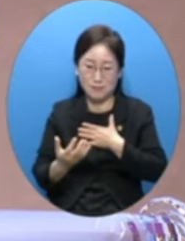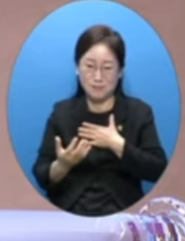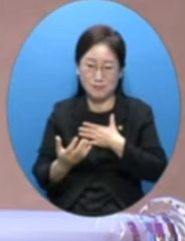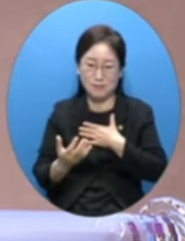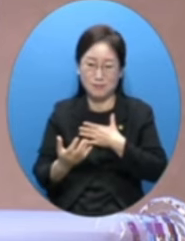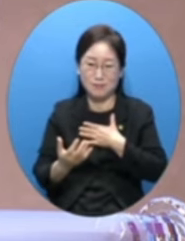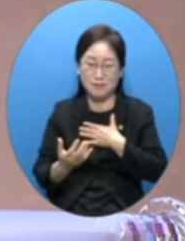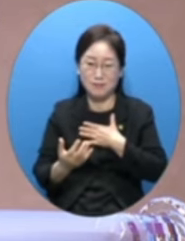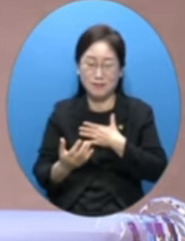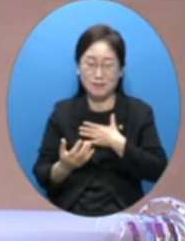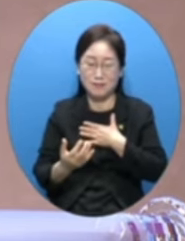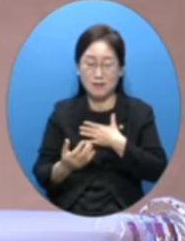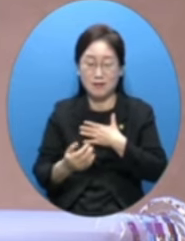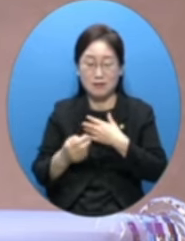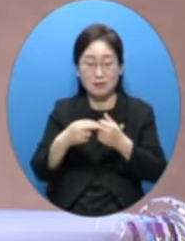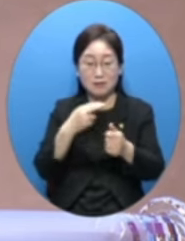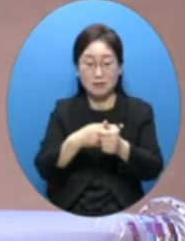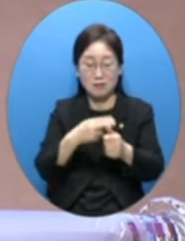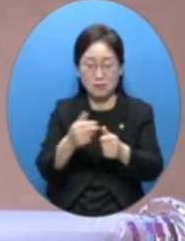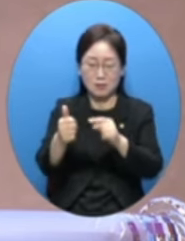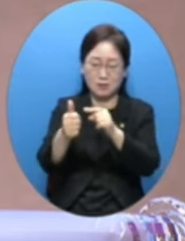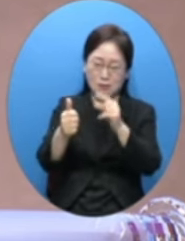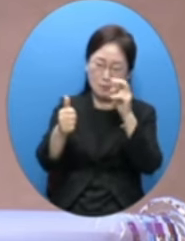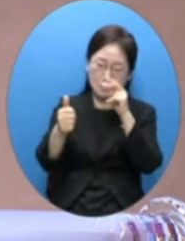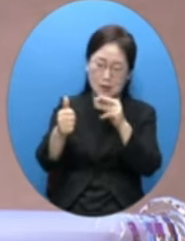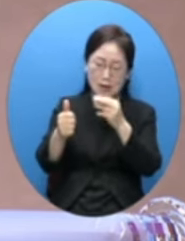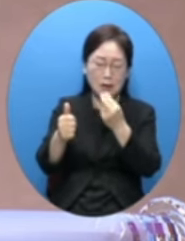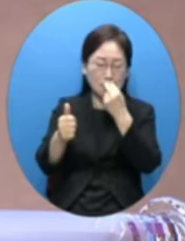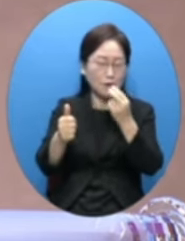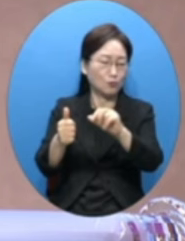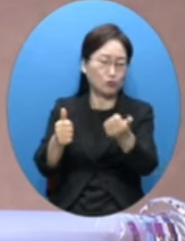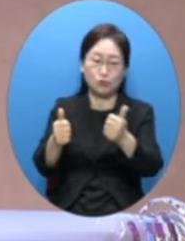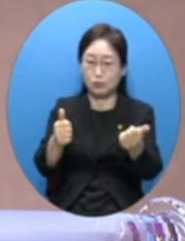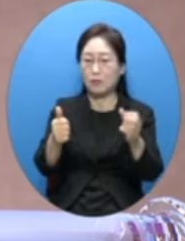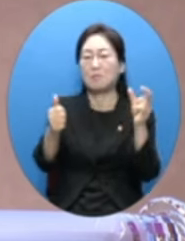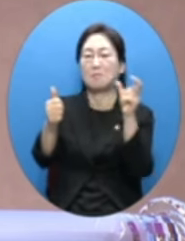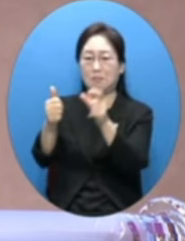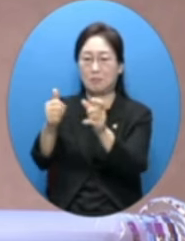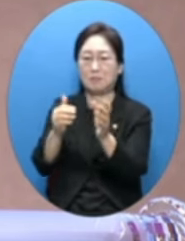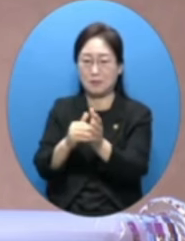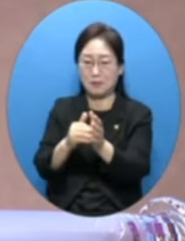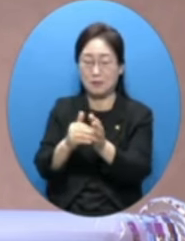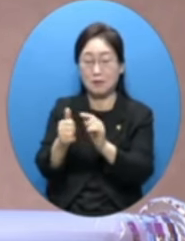의사가 오래 못 산다 그랬습니다. 폐병이 있어서